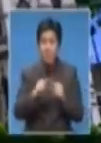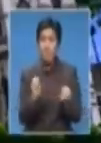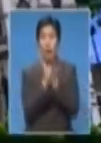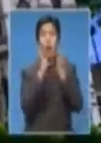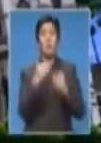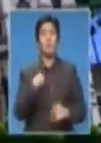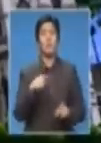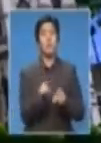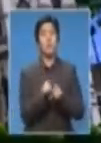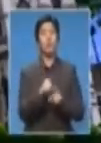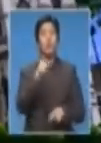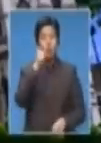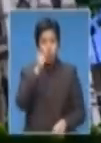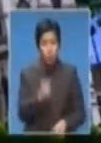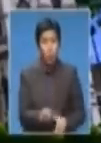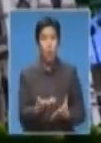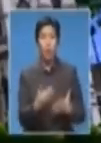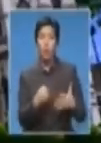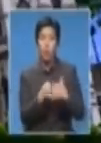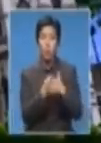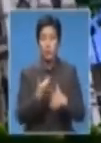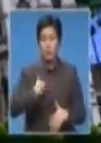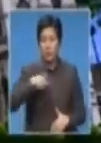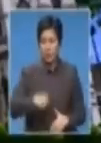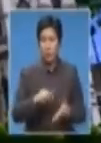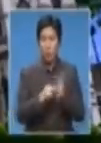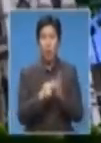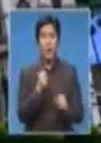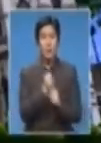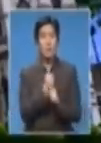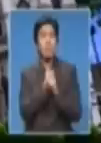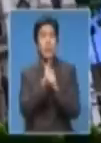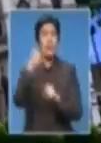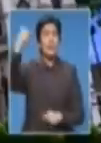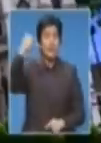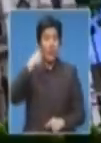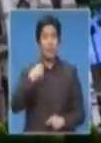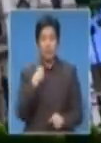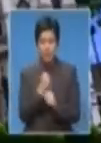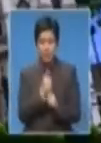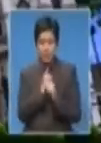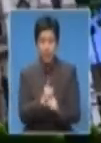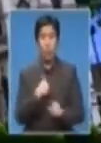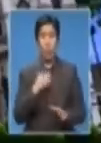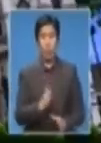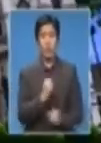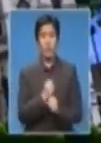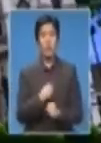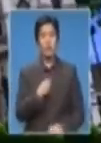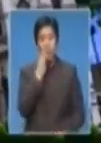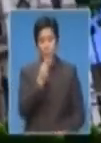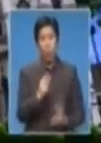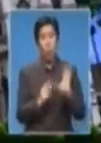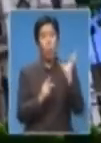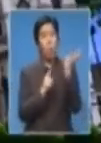ากมายต้องไปต่อสู้คดีทั้งที่เป็นการทำตามคำสั่งตามสิ่งที่ควรจะต้องกระทำผมดูแล้วทั้งโลกเขา